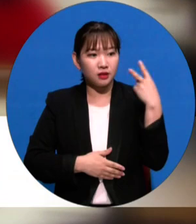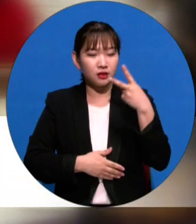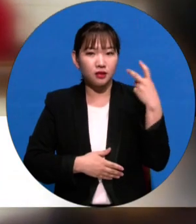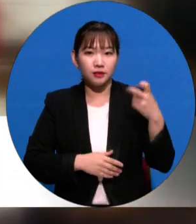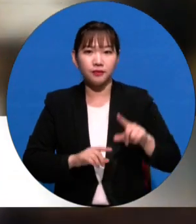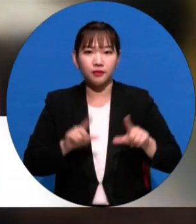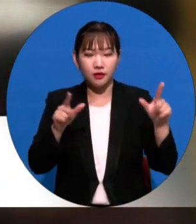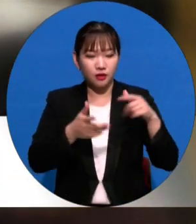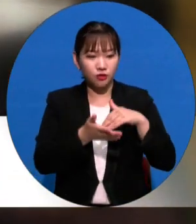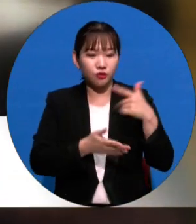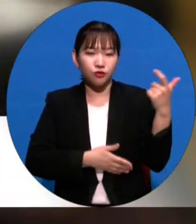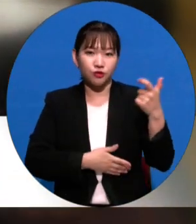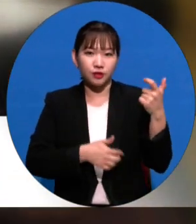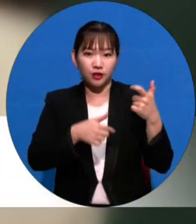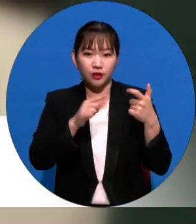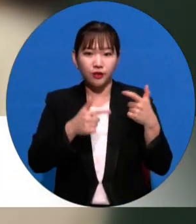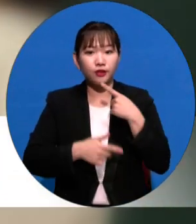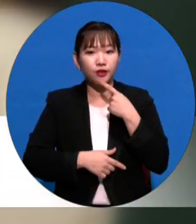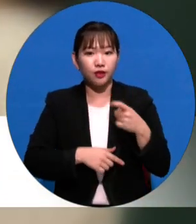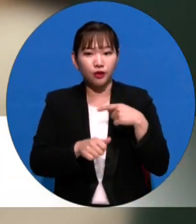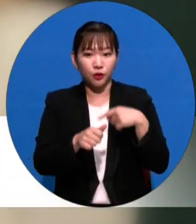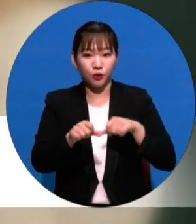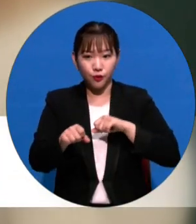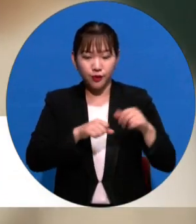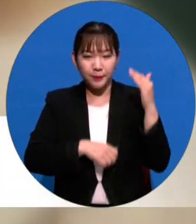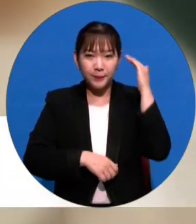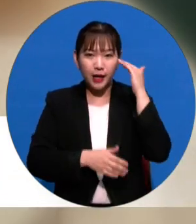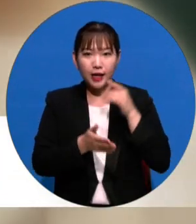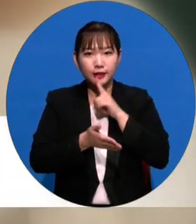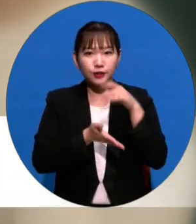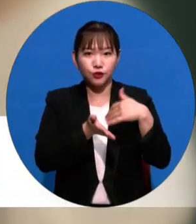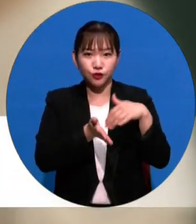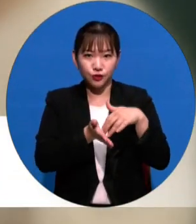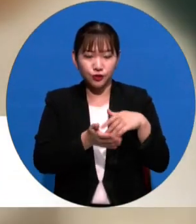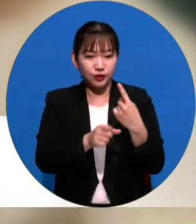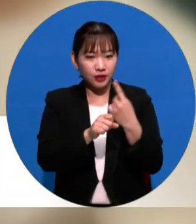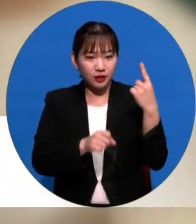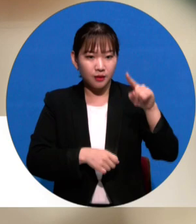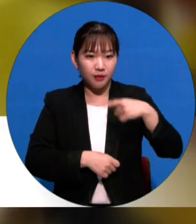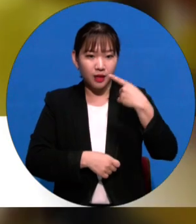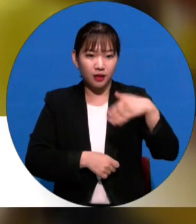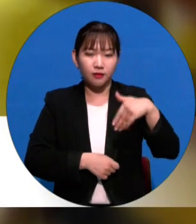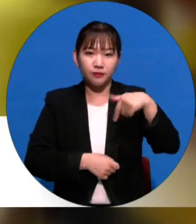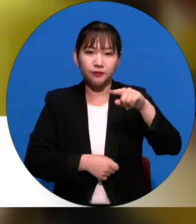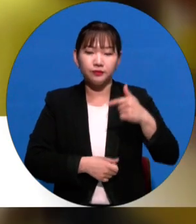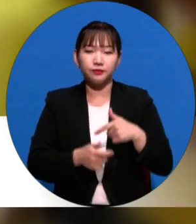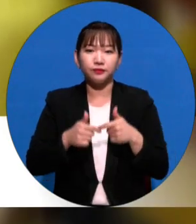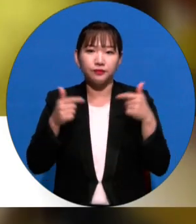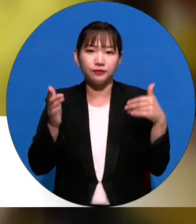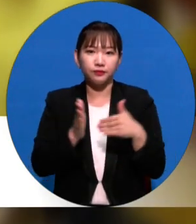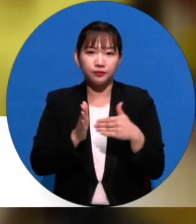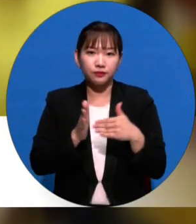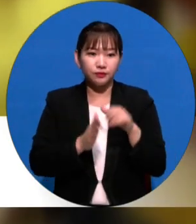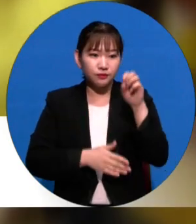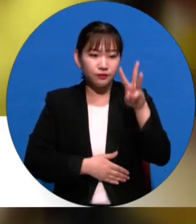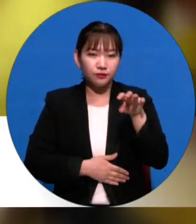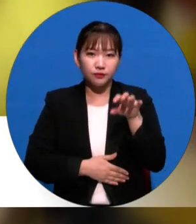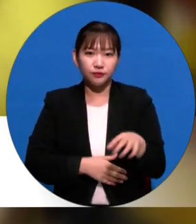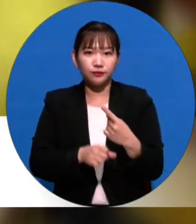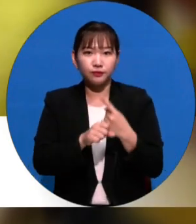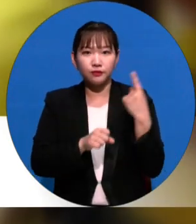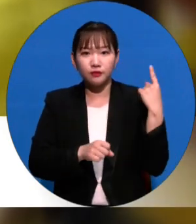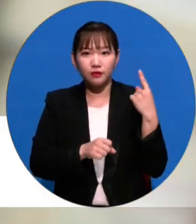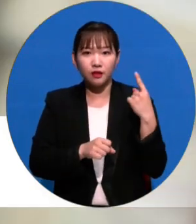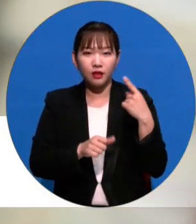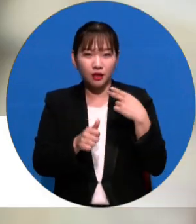지난 2020년 예순권이었던 교육활동 치매 신고 건수가 지난해 109건으로 증가했고 광주에서는